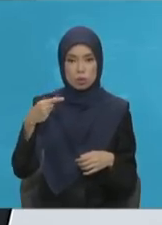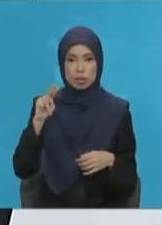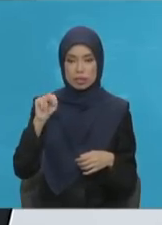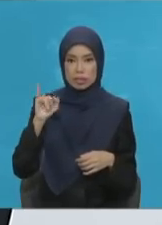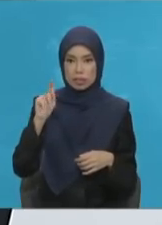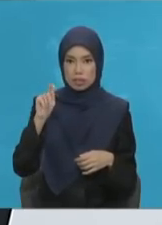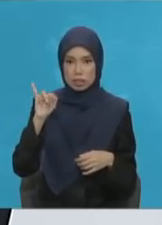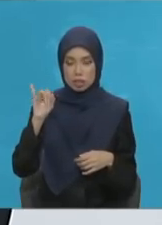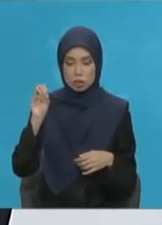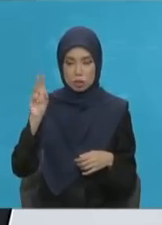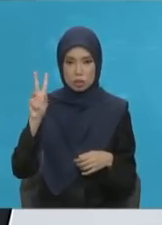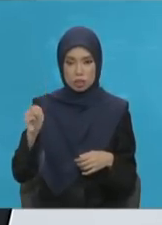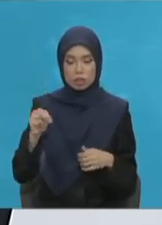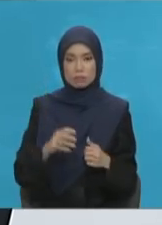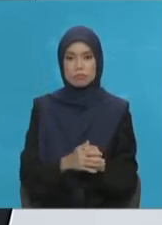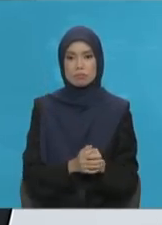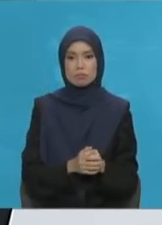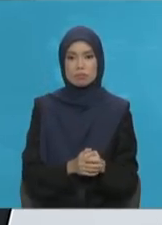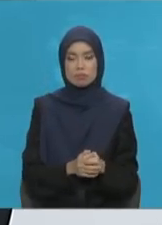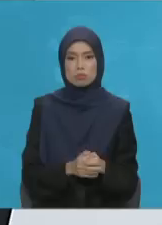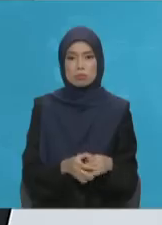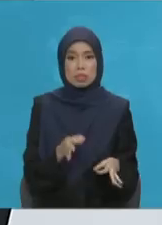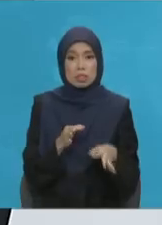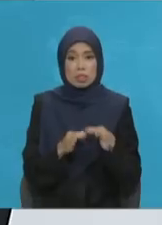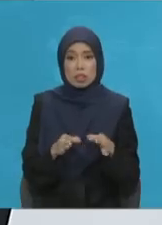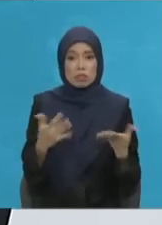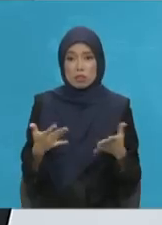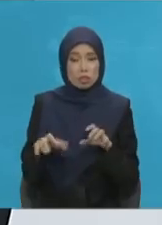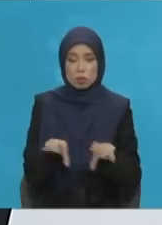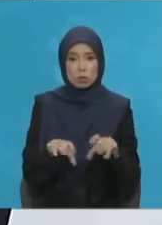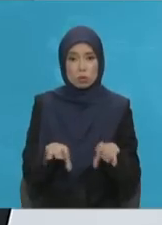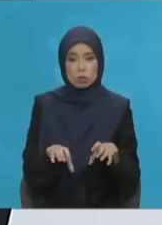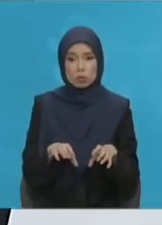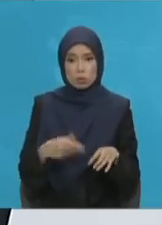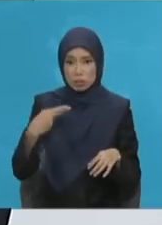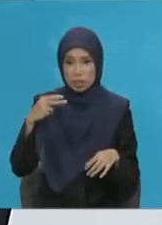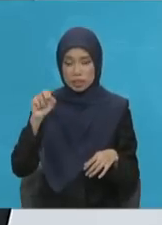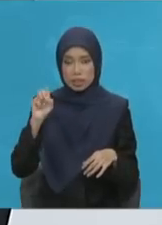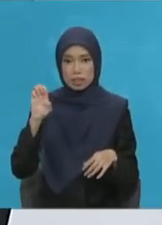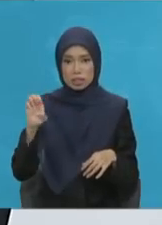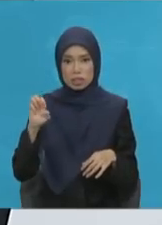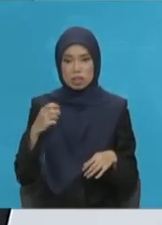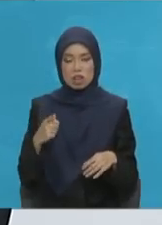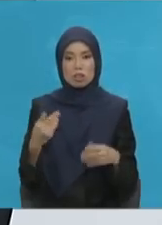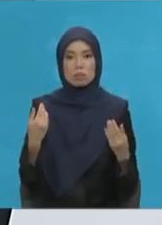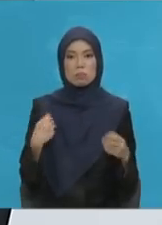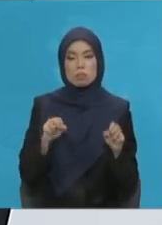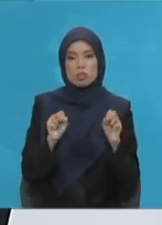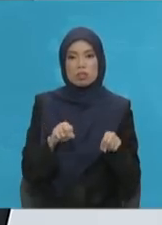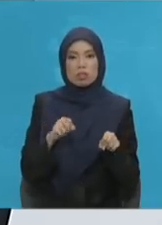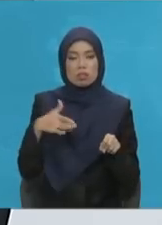berlaku musibah ke atas pekerja atau pegawai terlibat dan bahkan